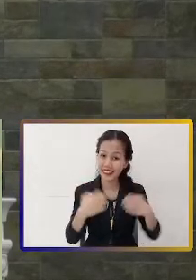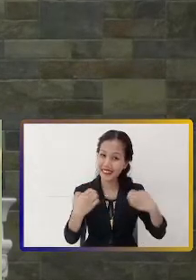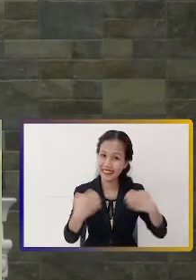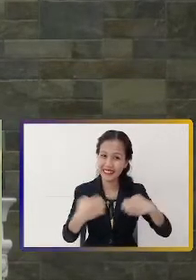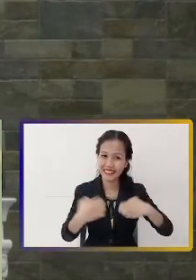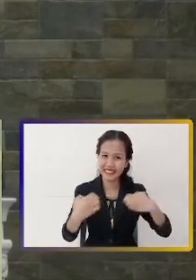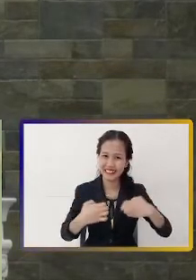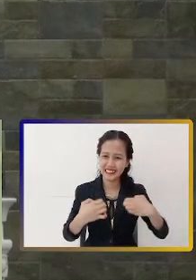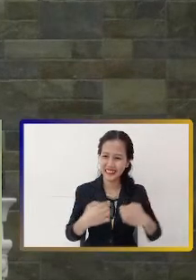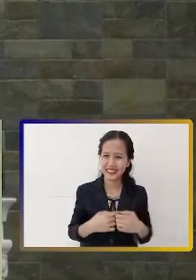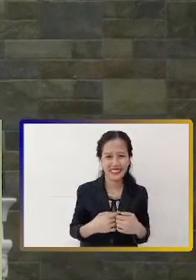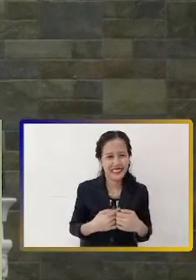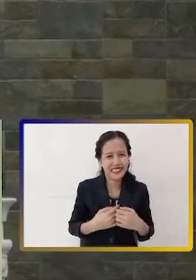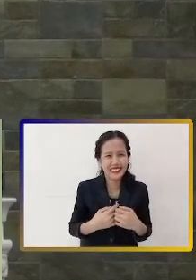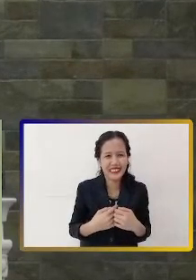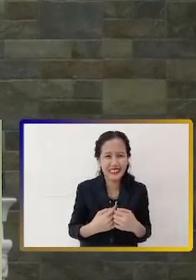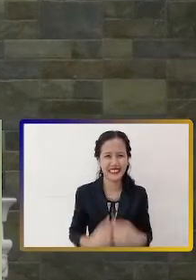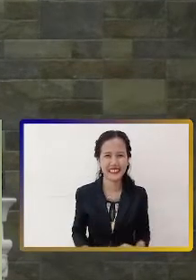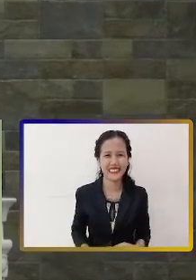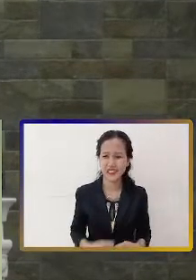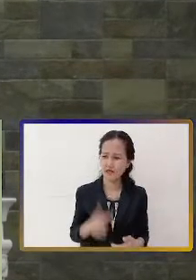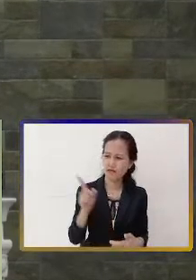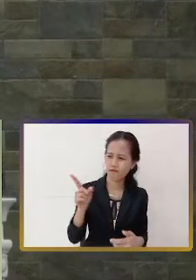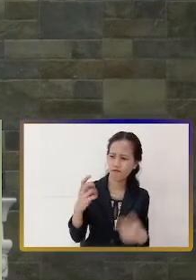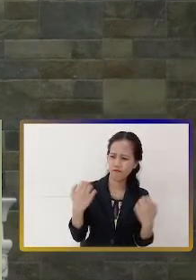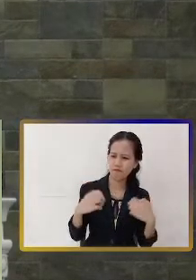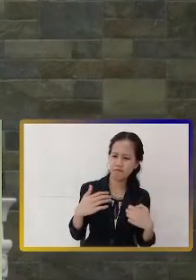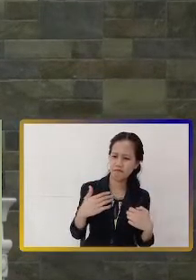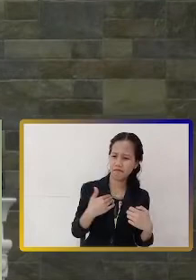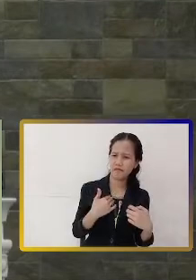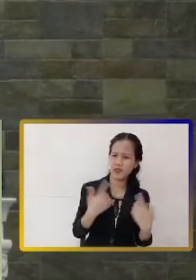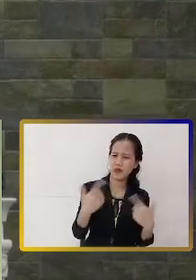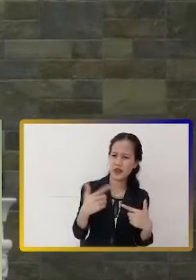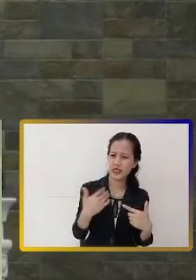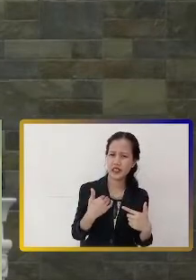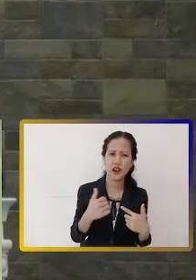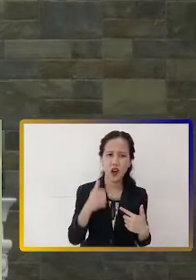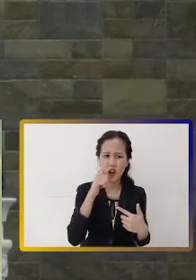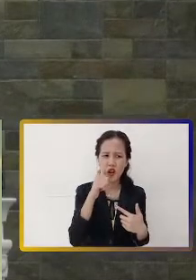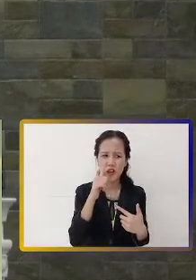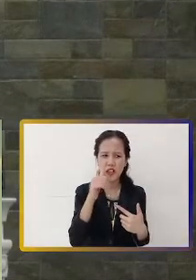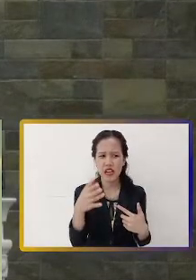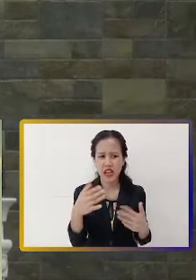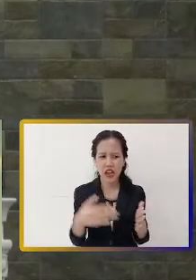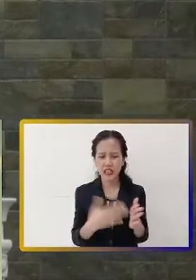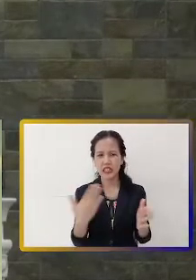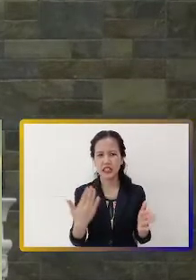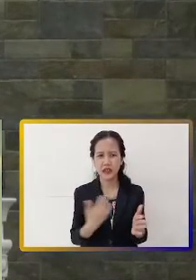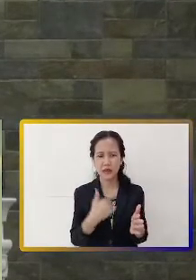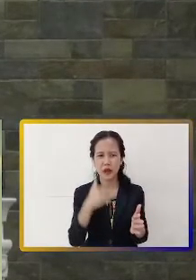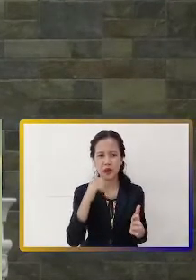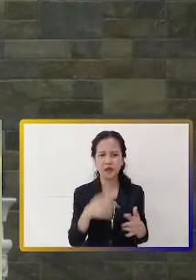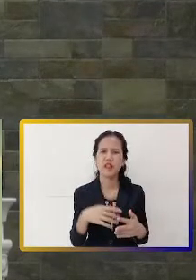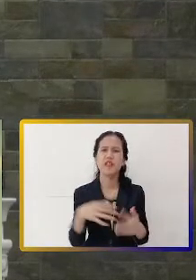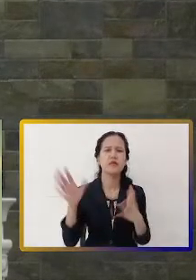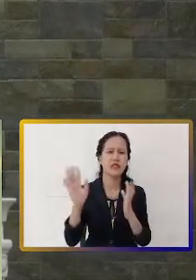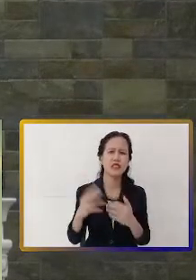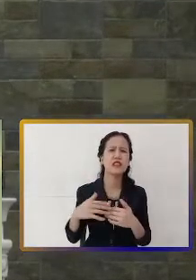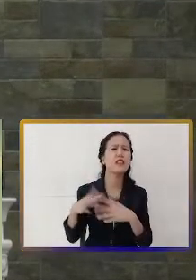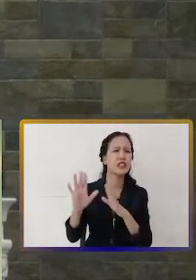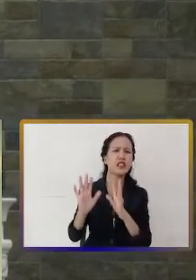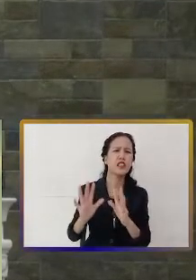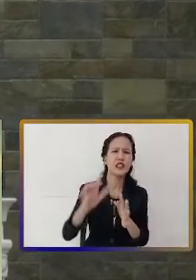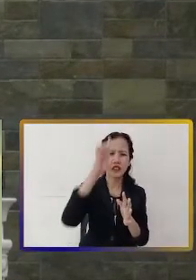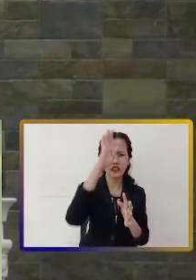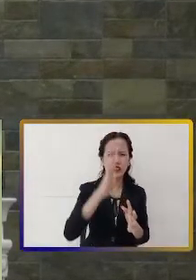akin, nasasalita laban sa akin, Panginoon, bahala na po kayo dyan. Ngayon lang sinasabi natin sa Panginoon, pero ang gusto natin, ang ibig sabihin ng bahala ka na po dyan, Panginoon,